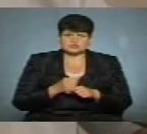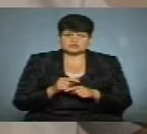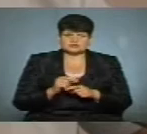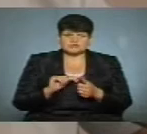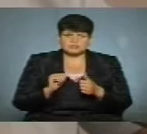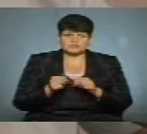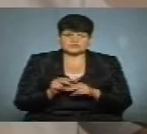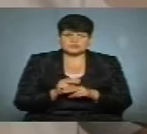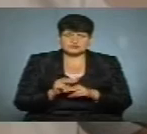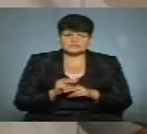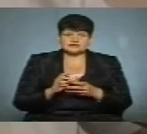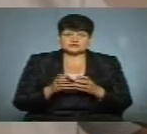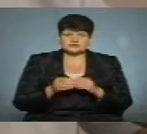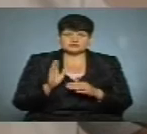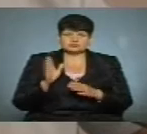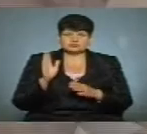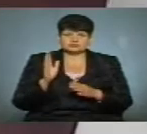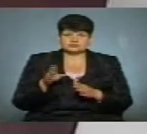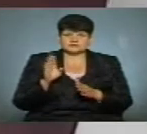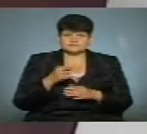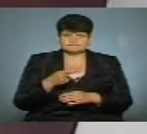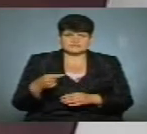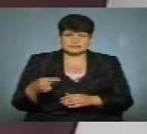випередження, профілактика, звичайно, результат буде, скажімо так, десь негативним.